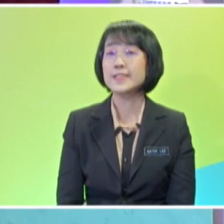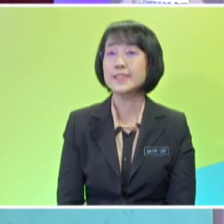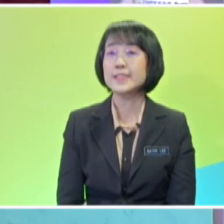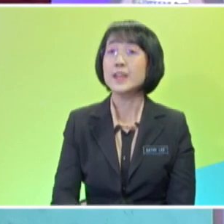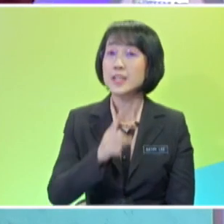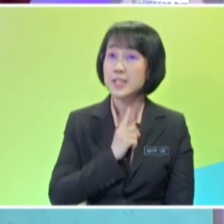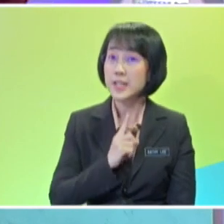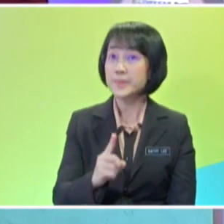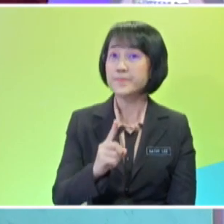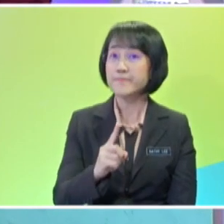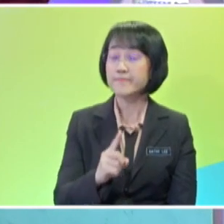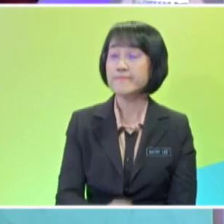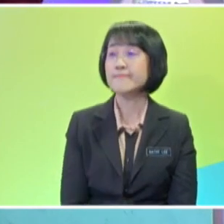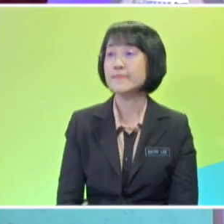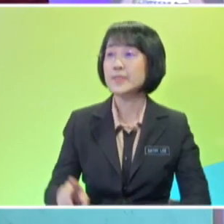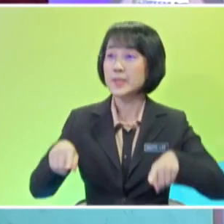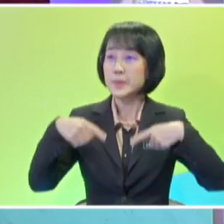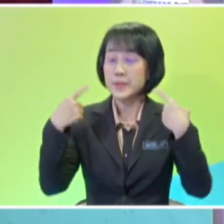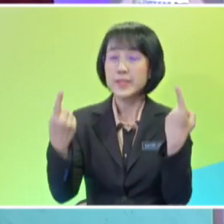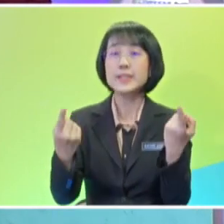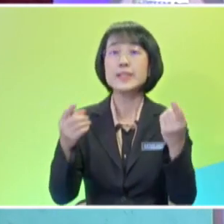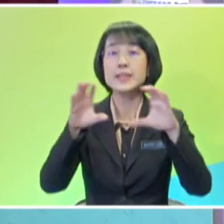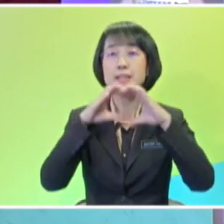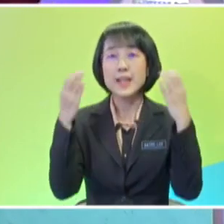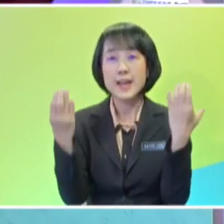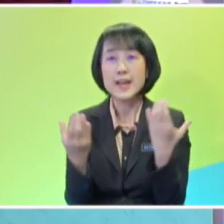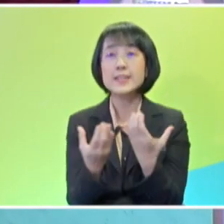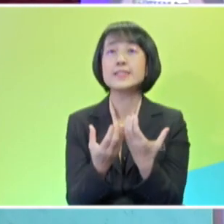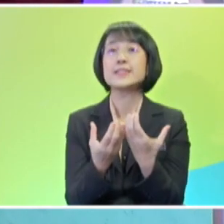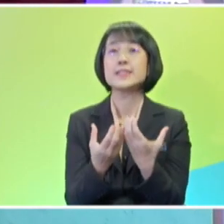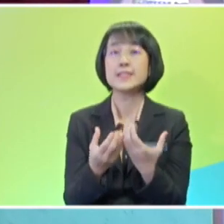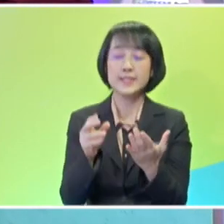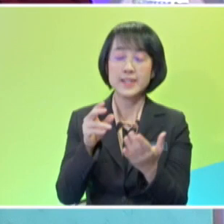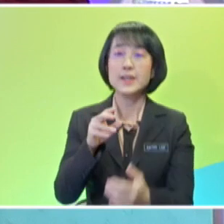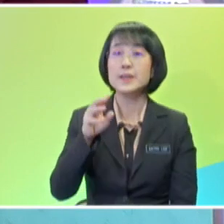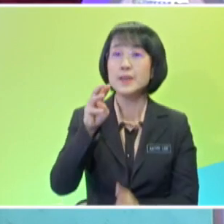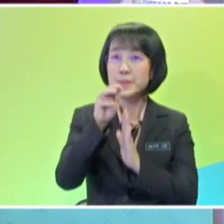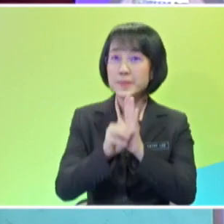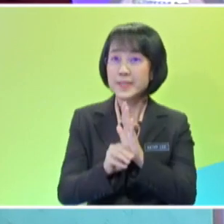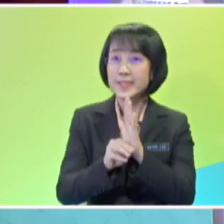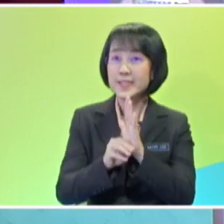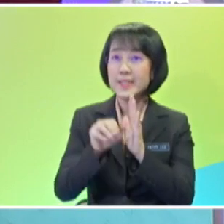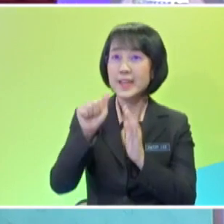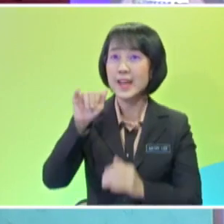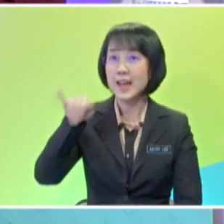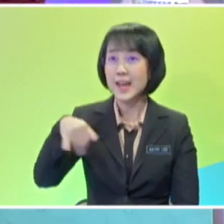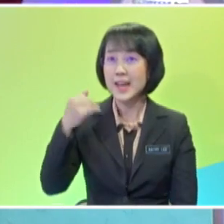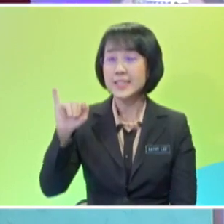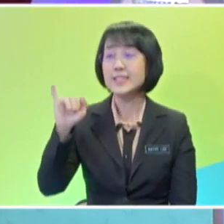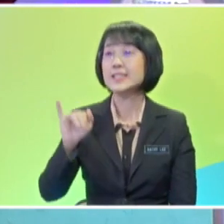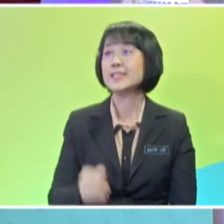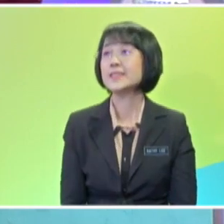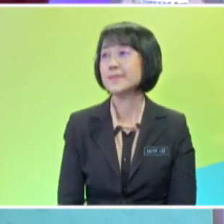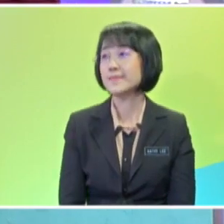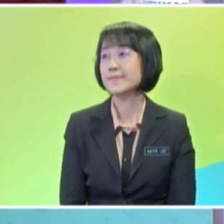selalunya pergi ke kelas mengaji Oke ini berlaku pada sebelah peta oke